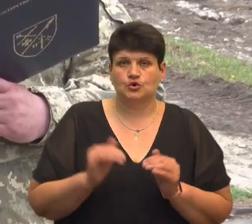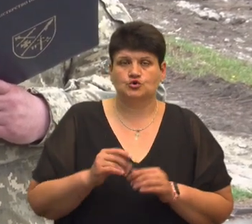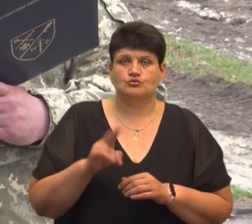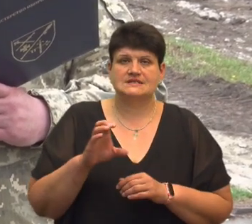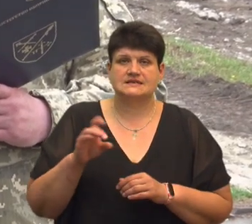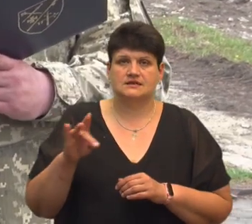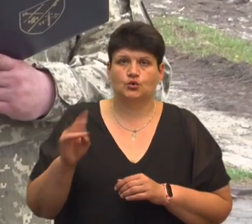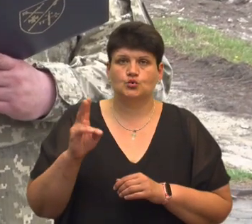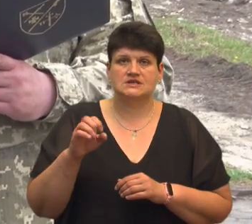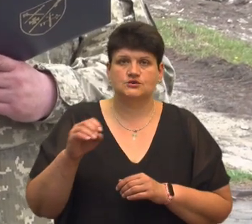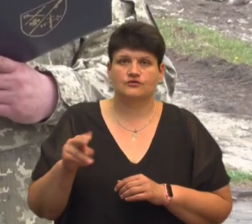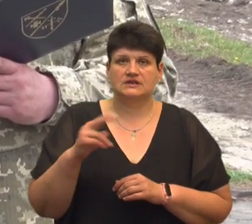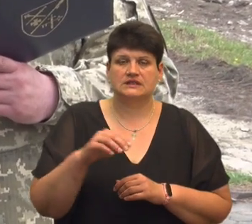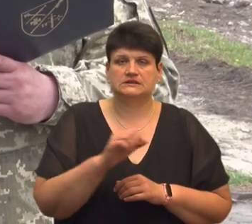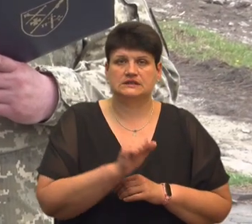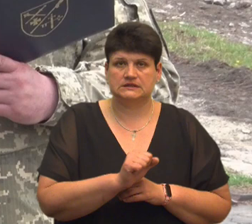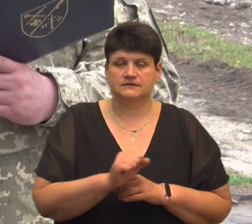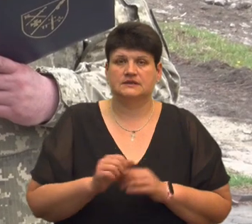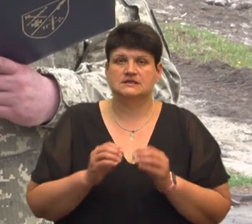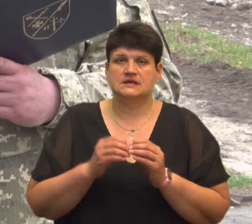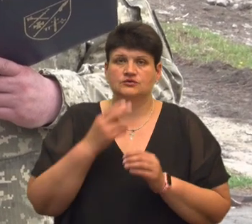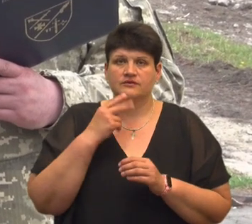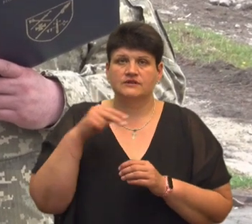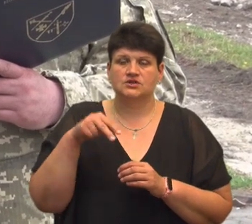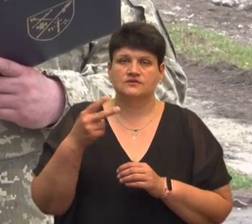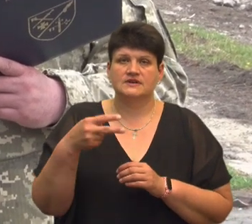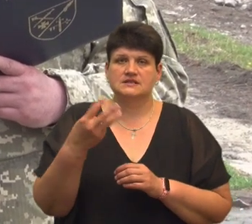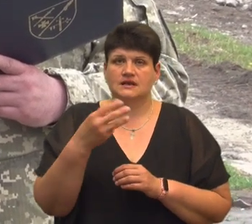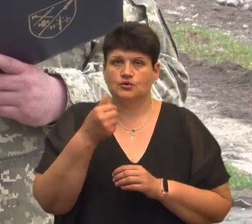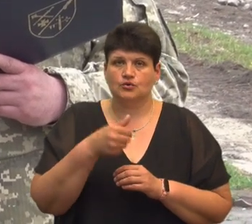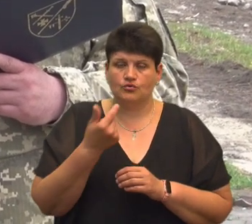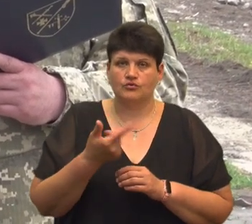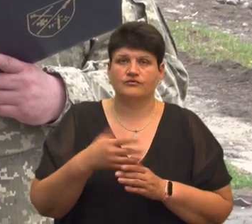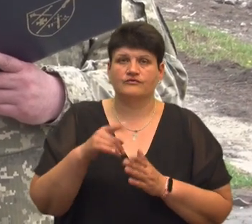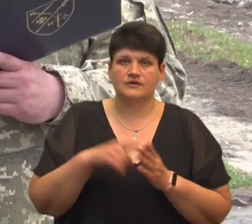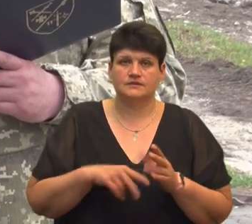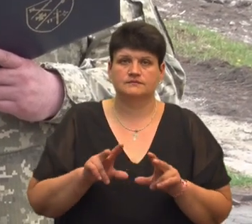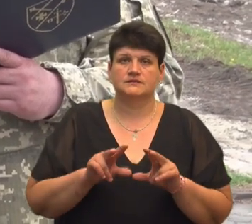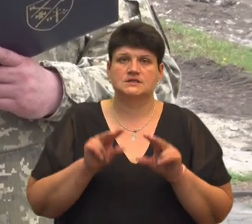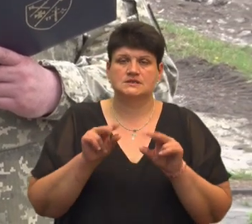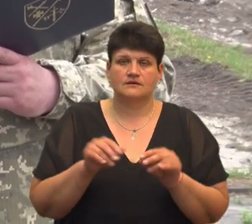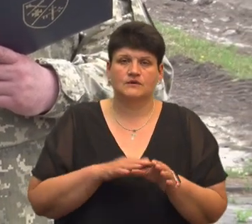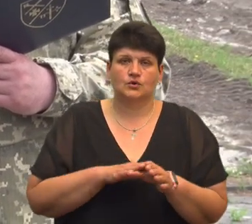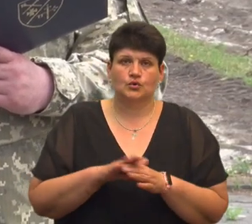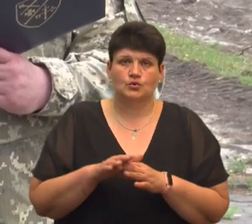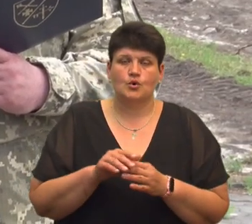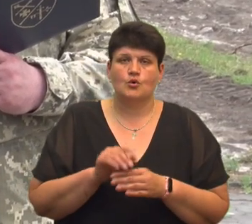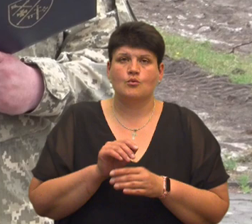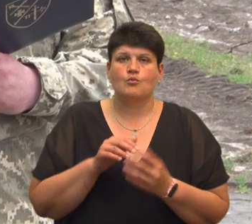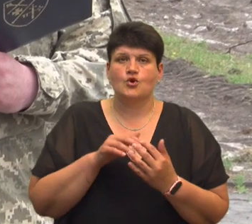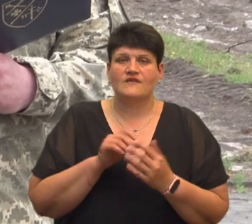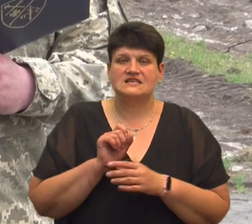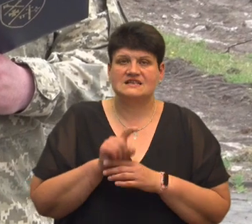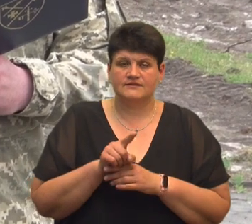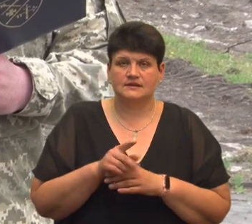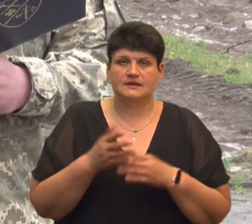Денису Анатолійовичу. 10 червня 2023 року вірні військовій присязі, виконуючи бойове завдання за призначенням